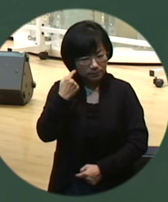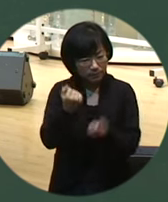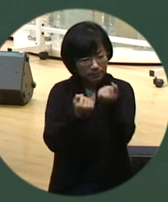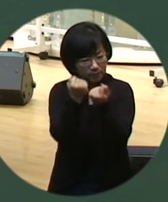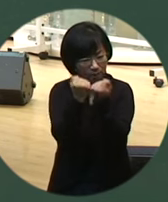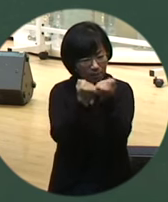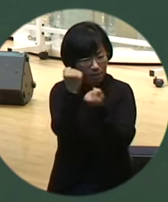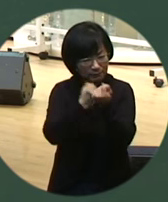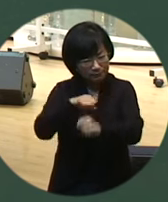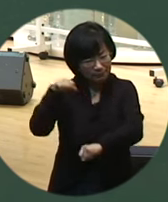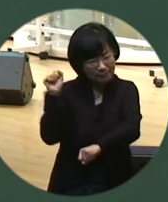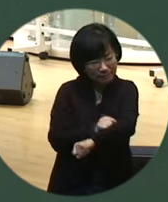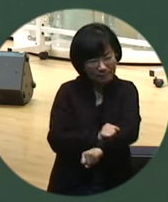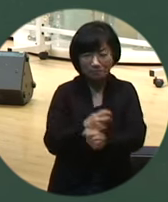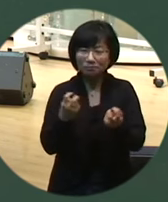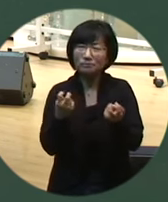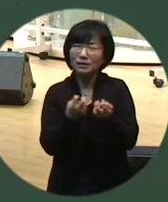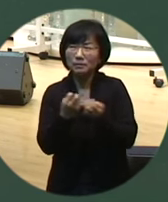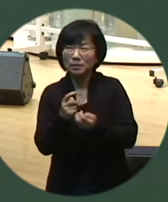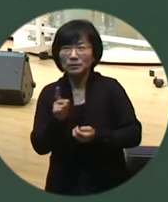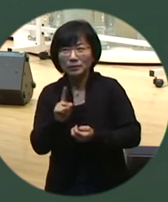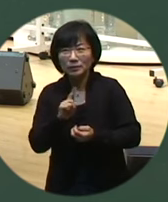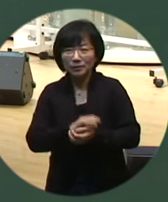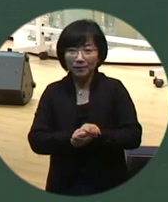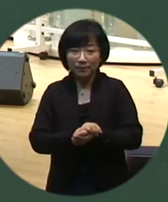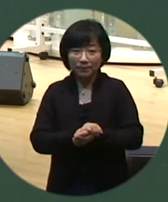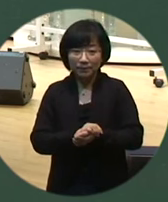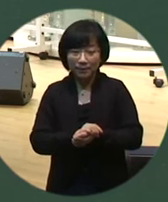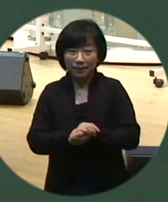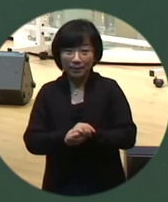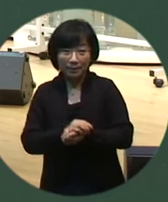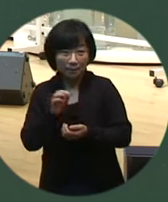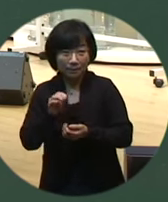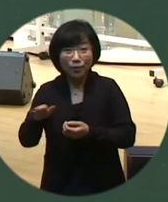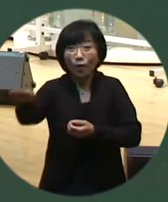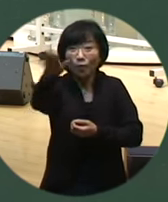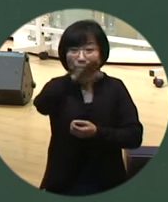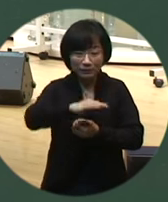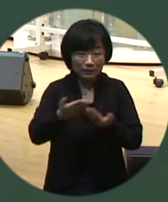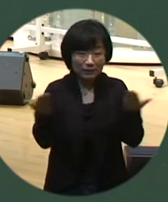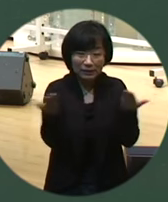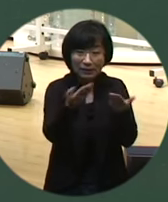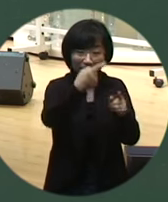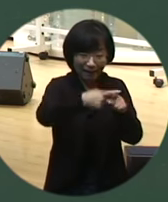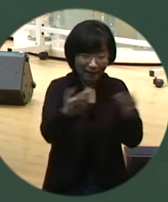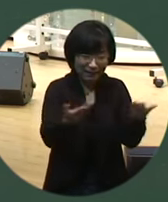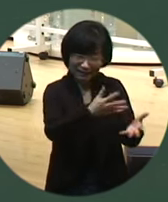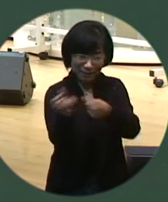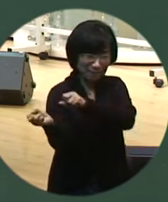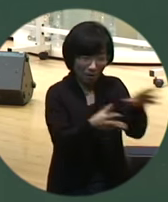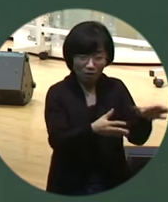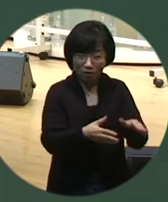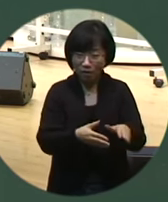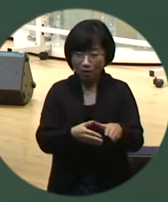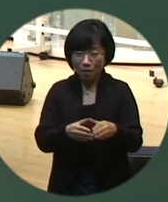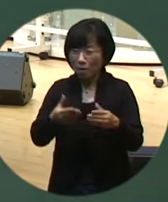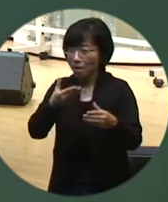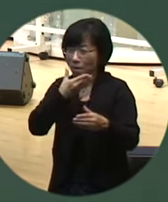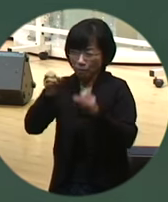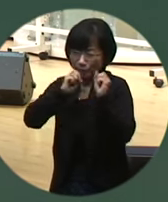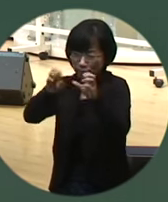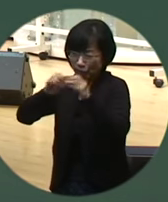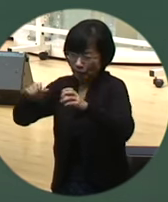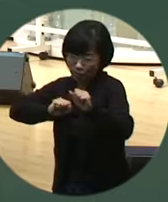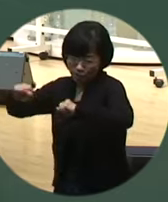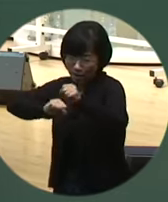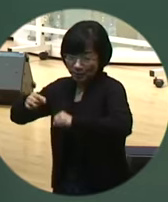so? 여러분들 뭐 직장 다 내팽개치고 전도로 다니는 그 말이 아니잖아요. I'm not telling you to quit all your jobs and go and evangelize. 이